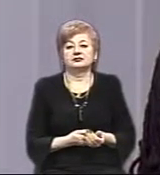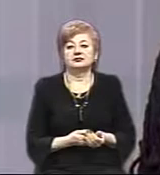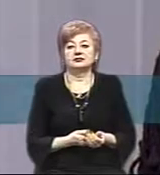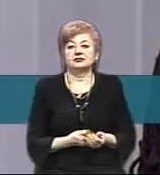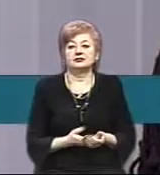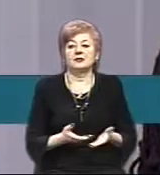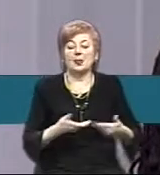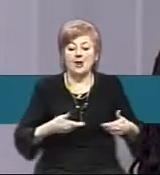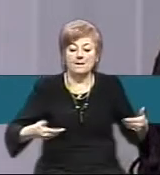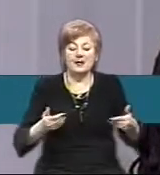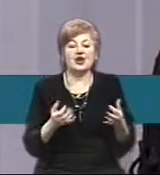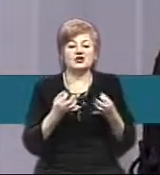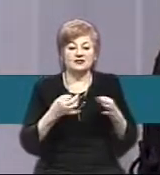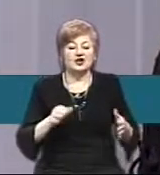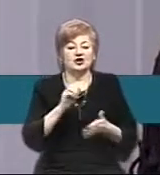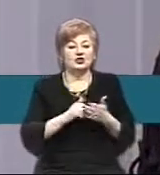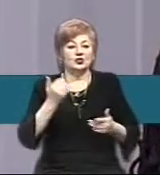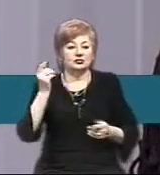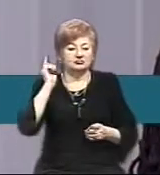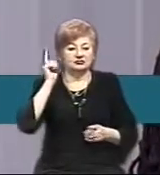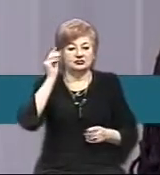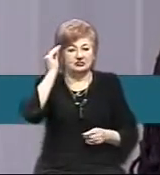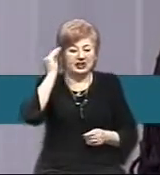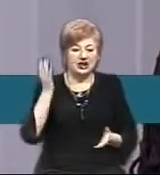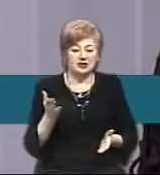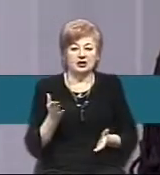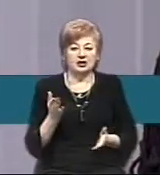ми звільнилися від цих стереотипів завдяки,